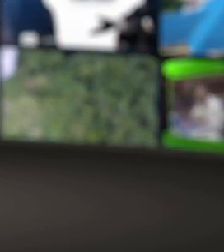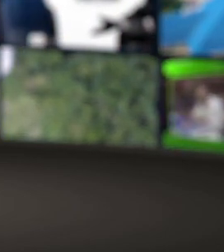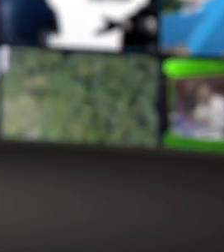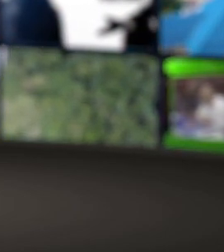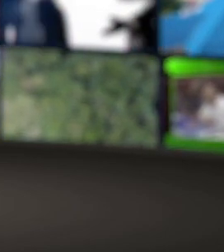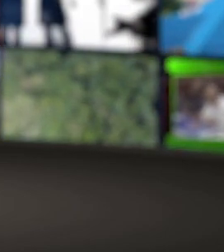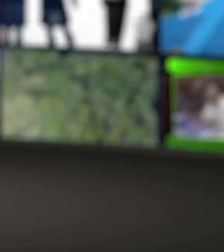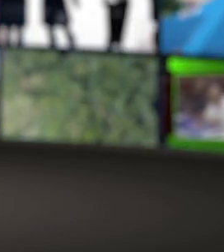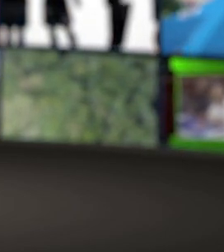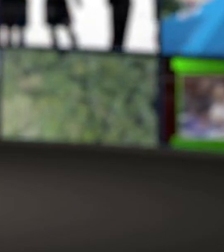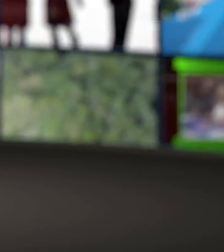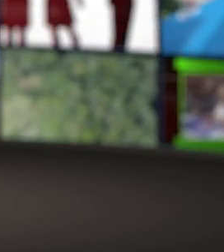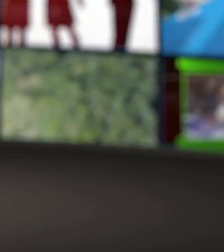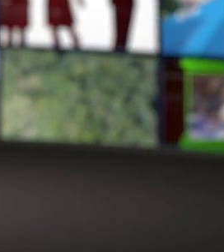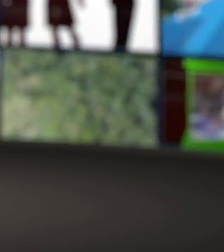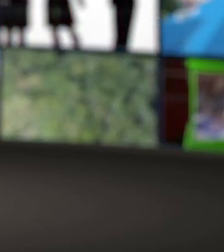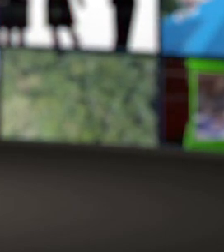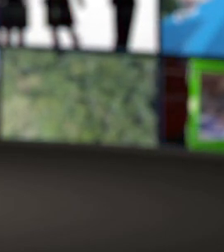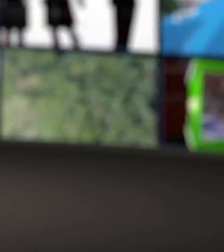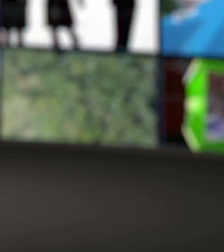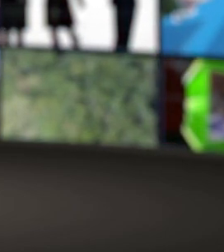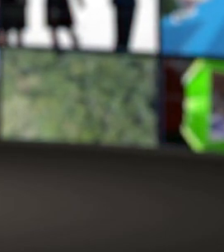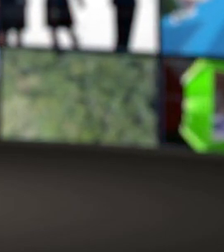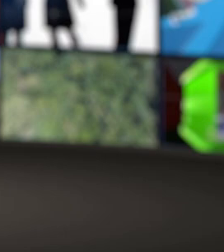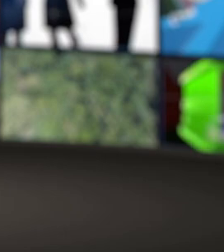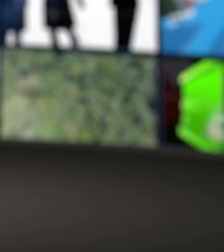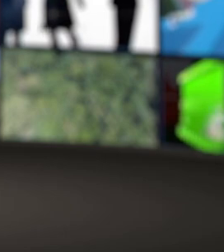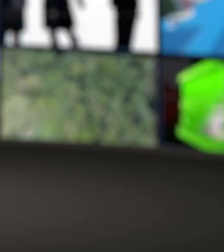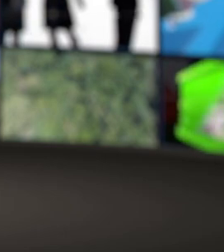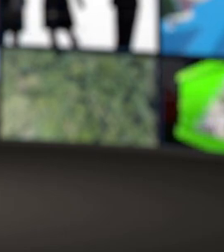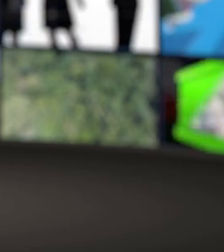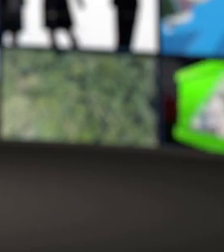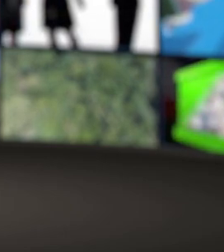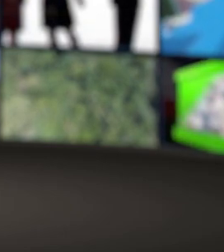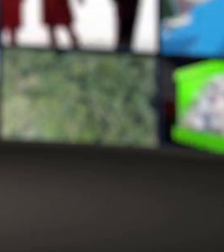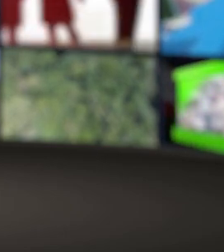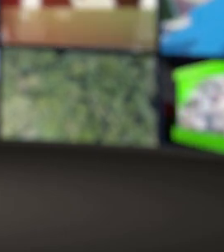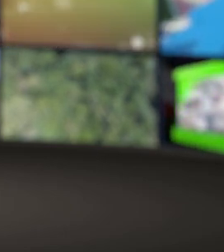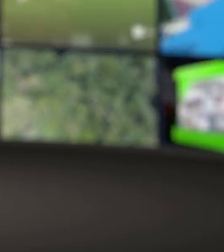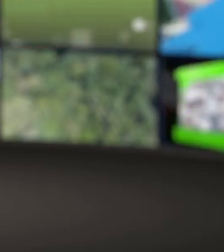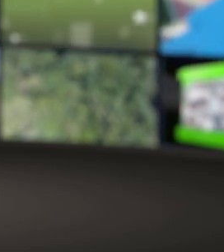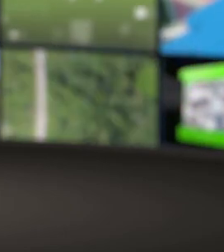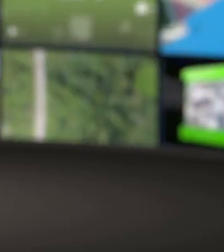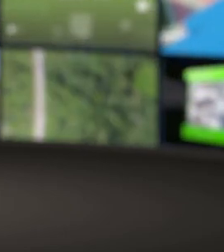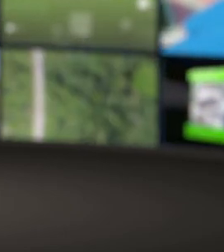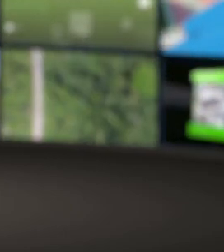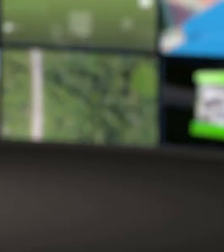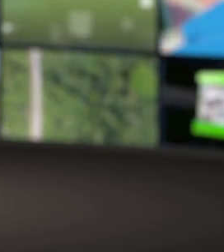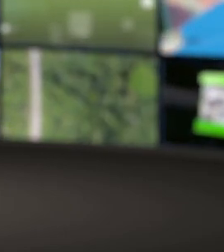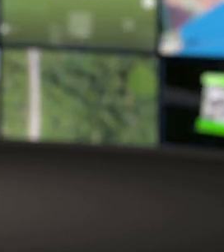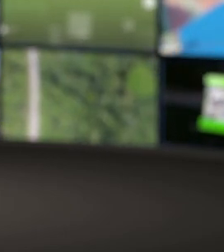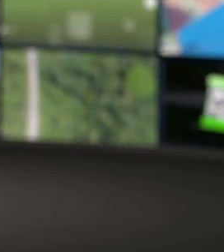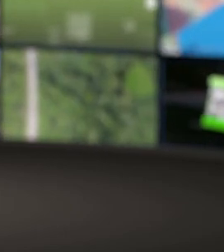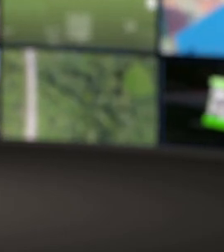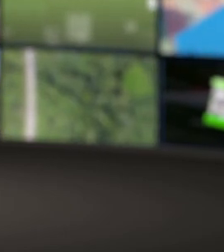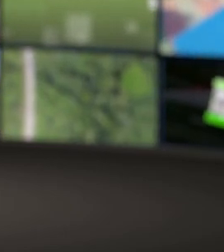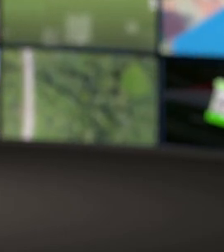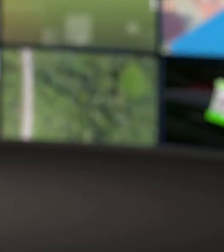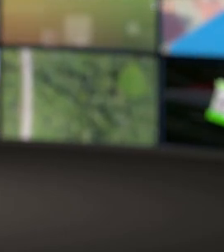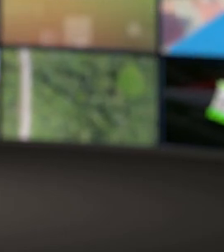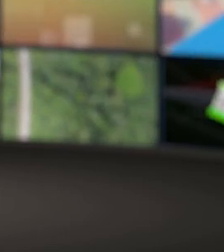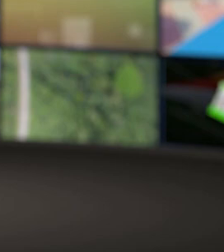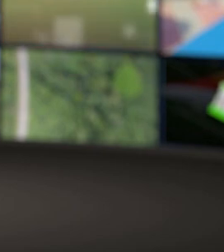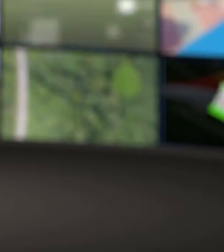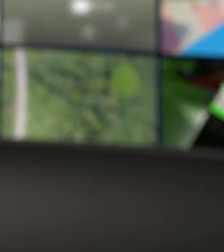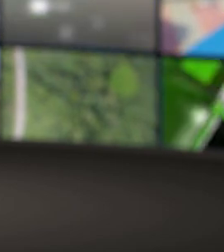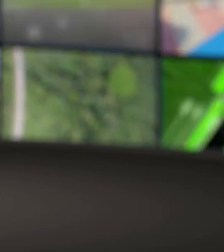namelijk nog steeds zorgwekkend. Het Outbreak Management Control Team heeft ten aanzien van deze situatie en de aanpak op dinsdag